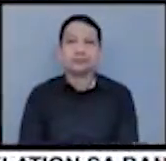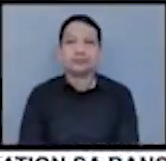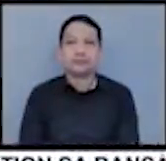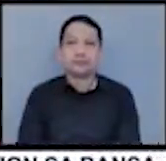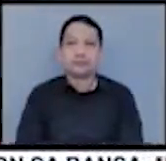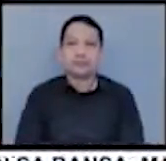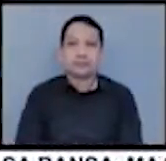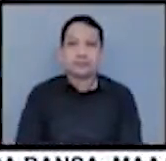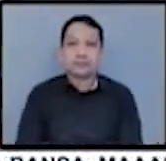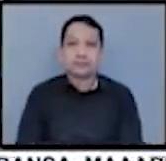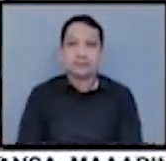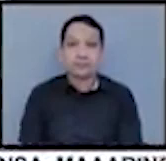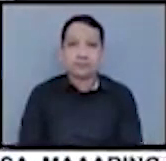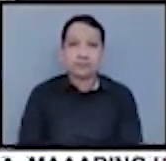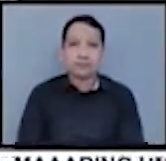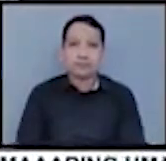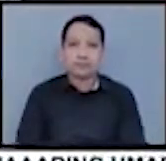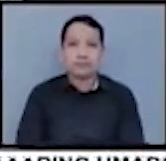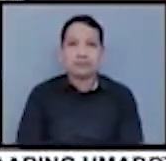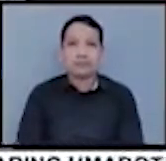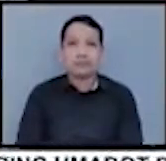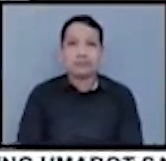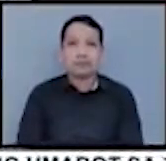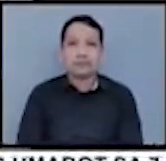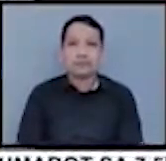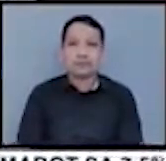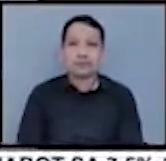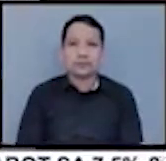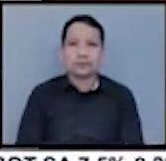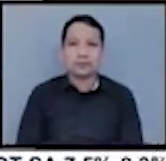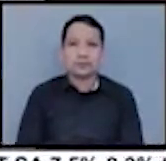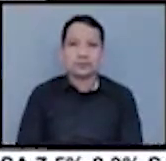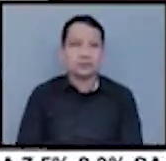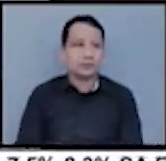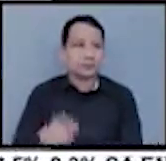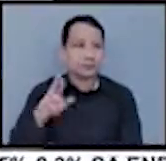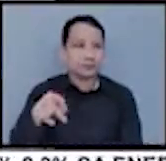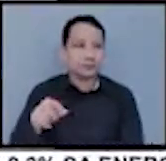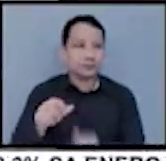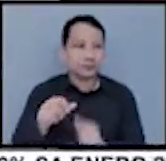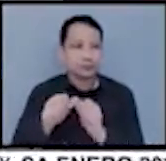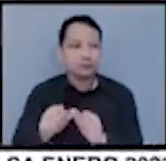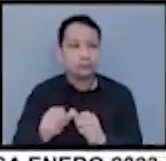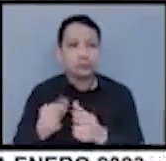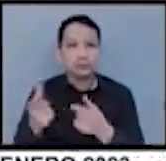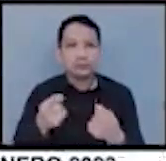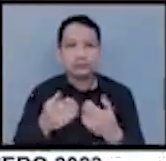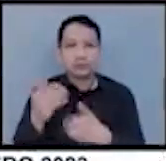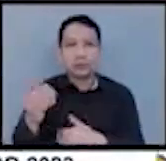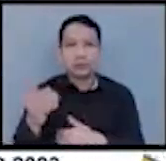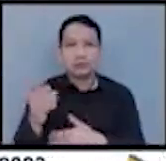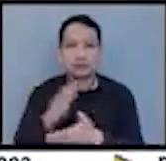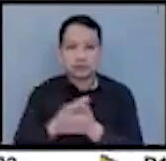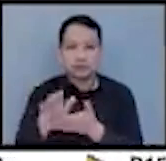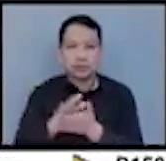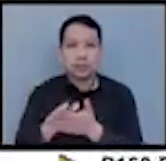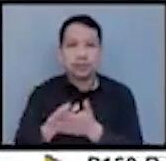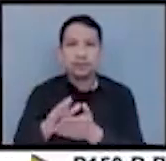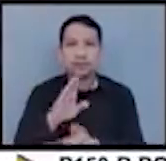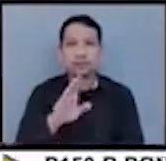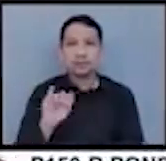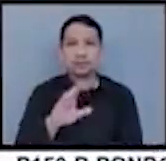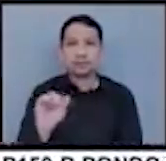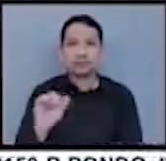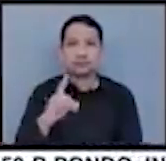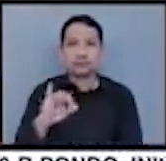Nakibahagi ang trainees ng Philippine Coast Guard, RTC Capiz, sa isinagawang coastal cleanup drive sa baybay-dagat ng Barangay Baybay sa